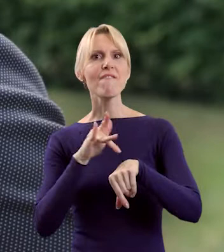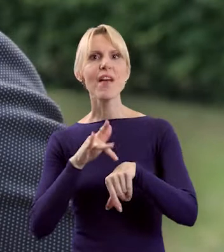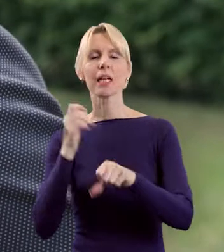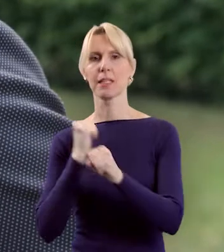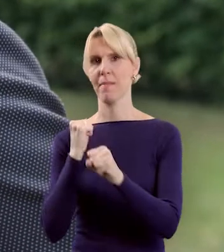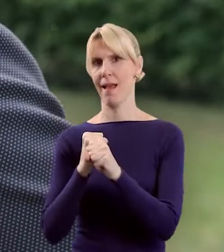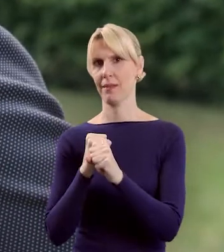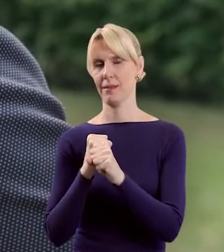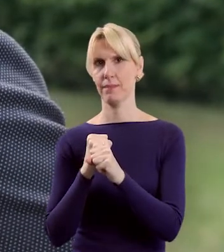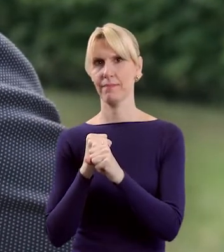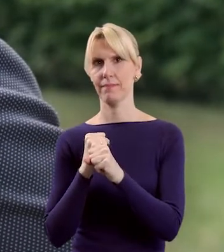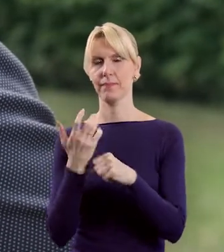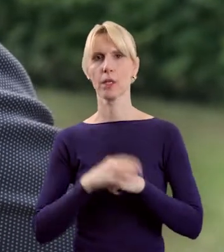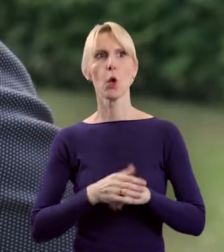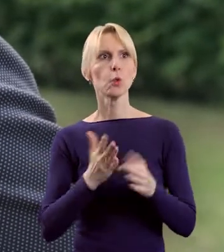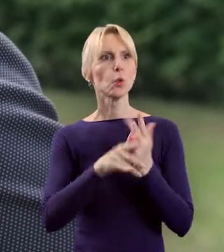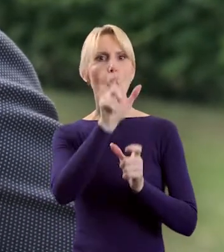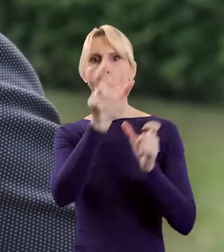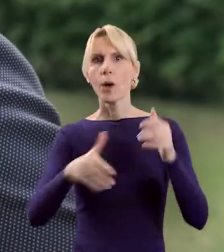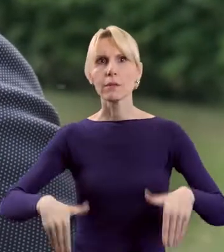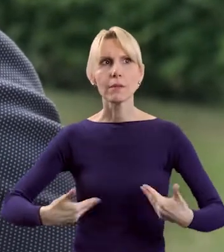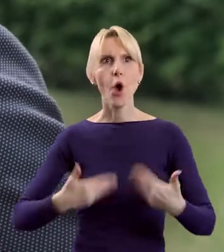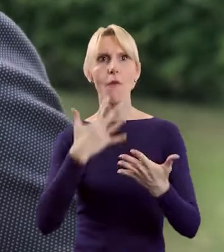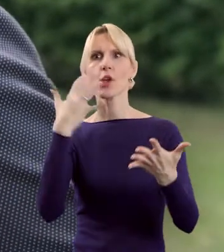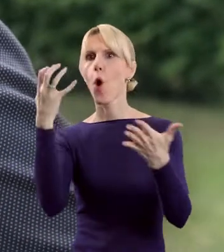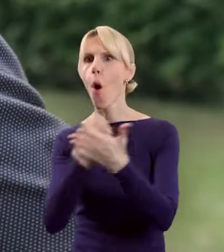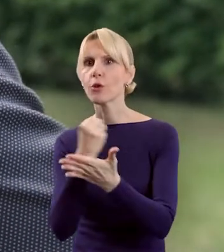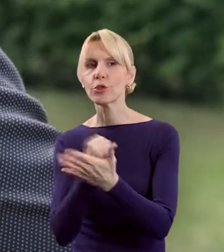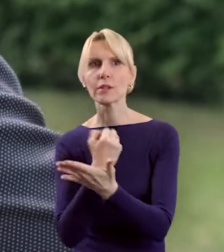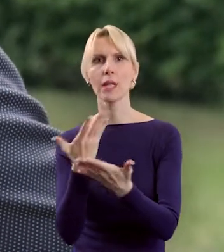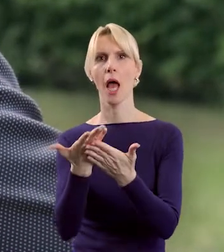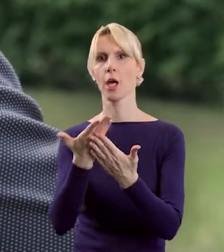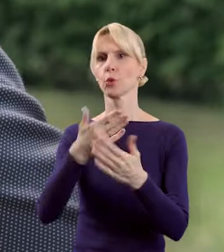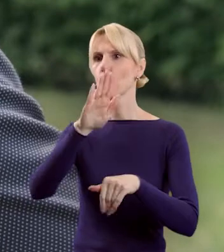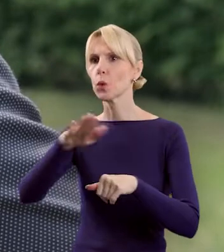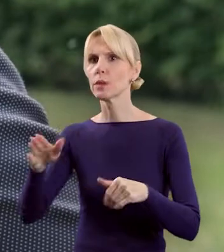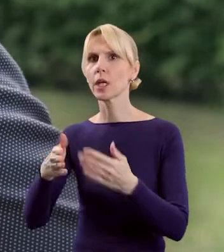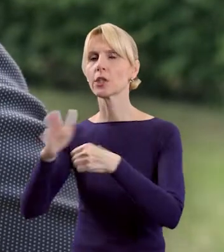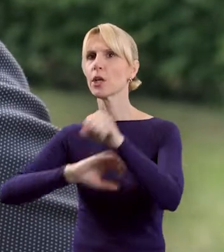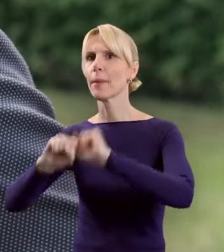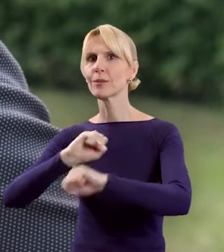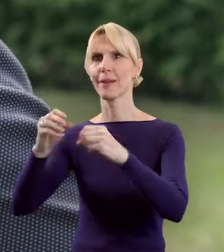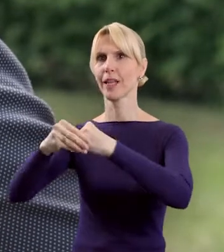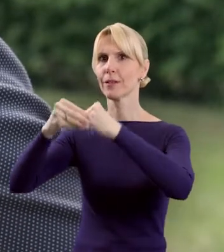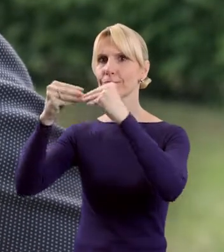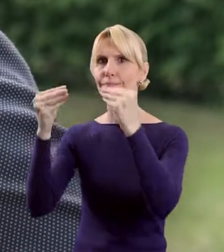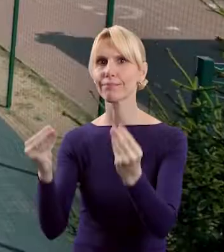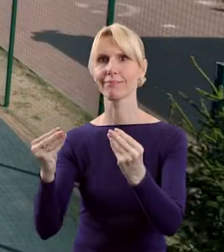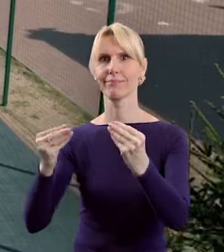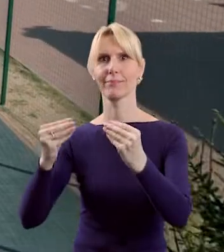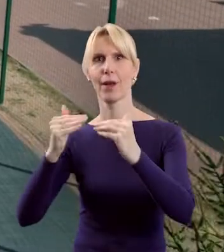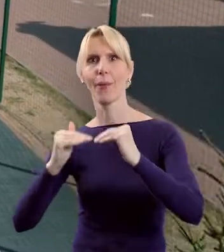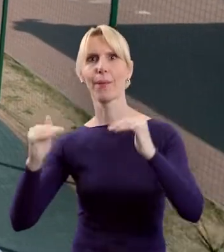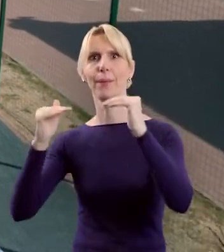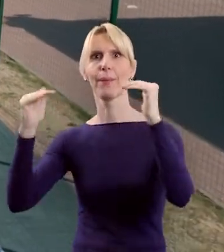tej pracy, z tego, jak bardzo zdrowi rówieśnicy korzystają na tym, jak bardzo te nasze dzieciaki z niepełnosprawnością rozwijają się harmonijnie.